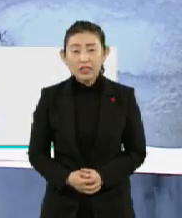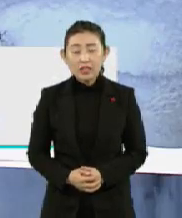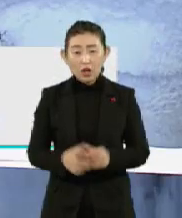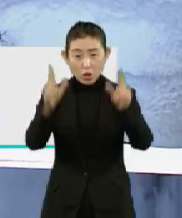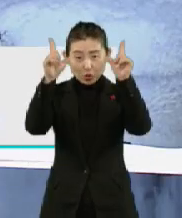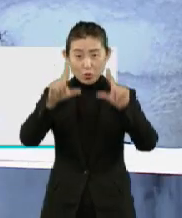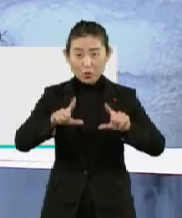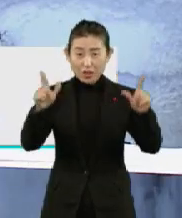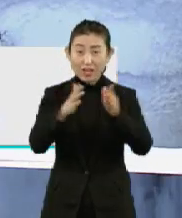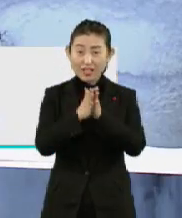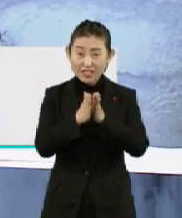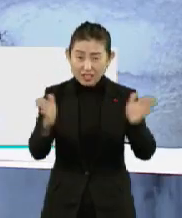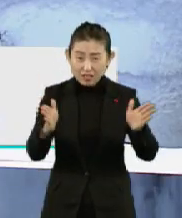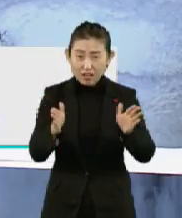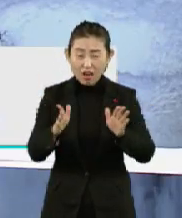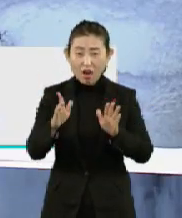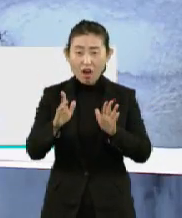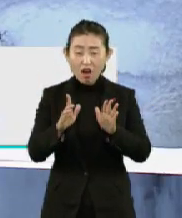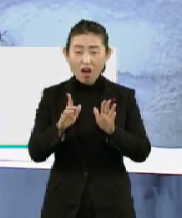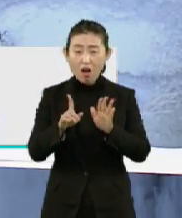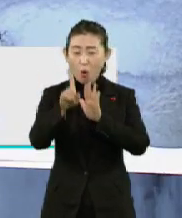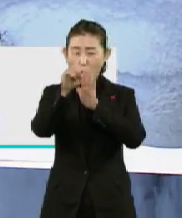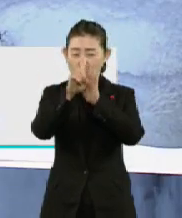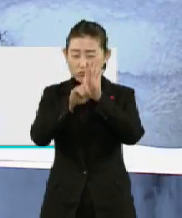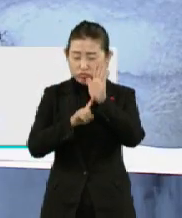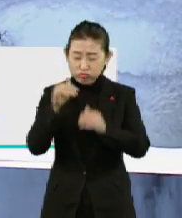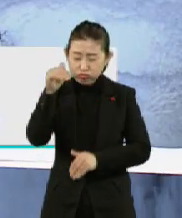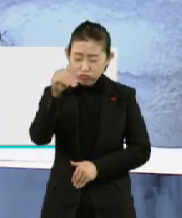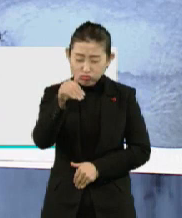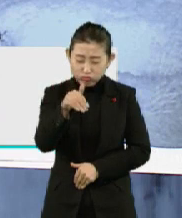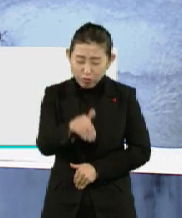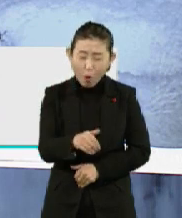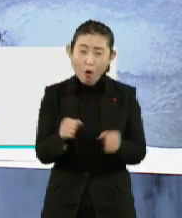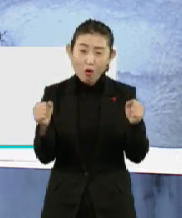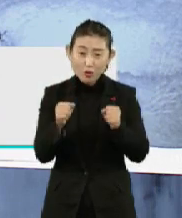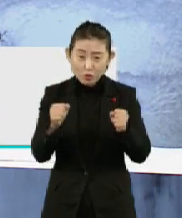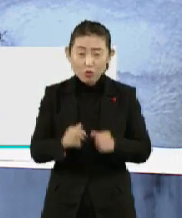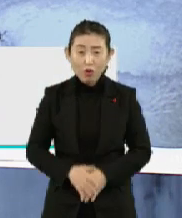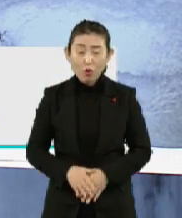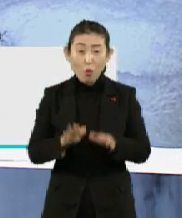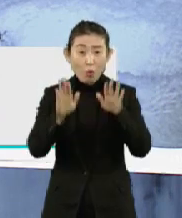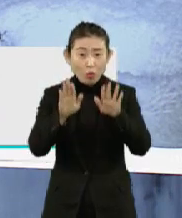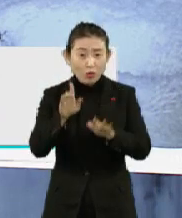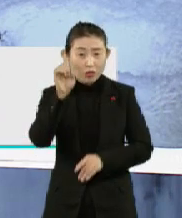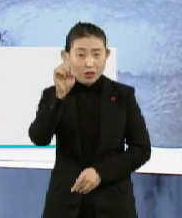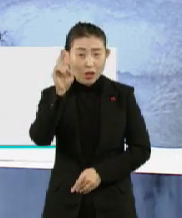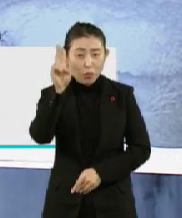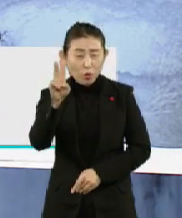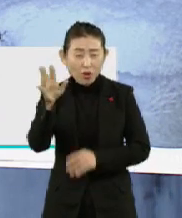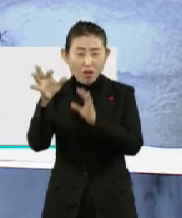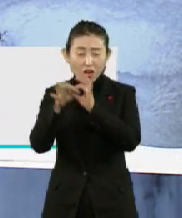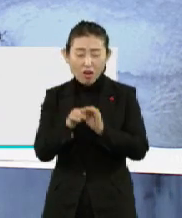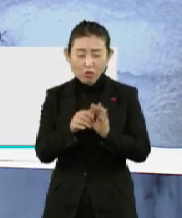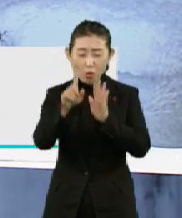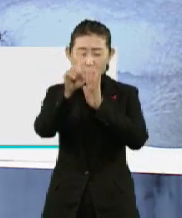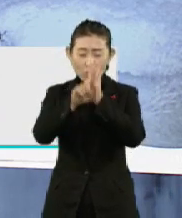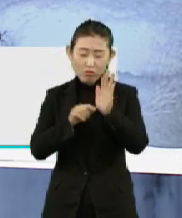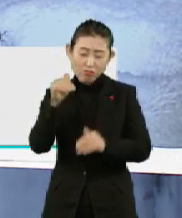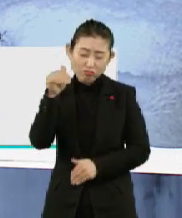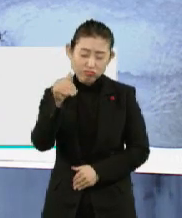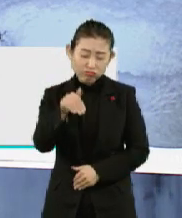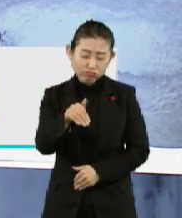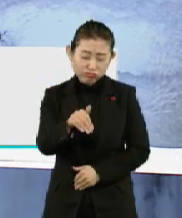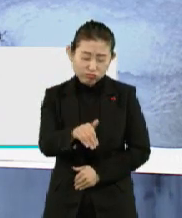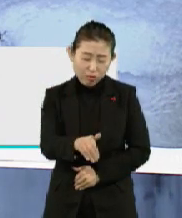신축년 새해 시작부터 한파의 기세가 예사롭지 않습니다. 오늘보다는 내일이, 내일보다는 모레 기온이 더욱